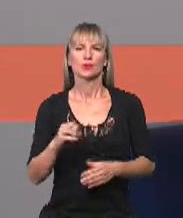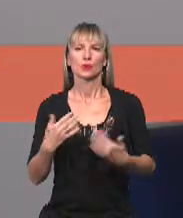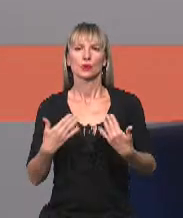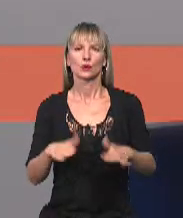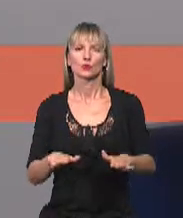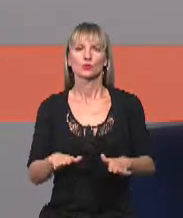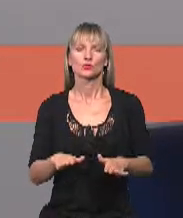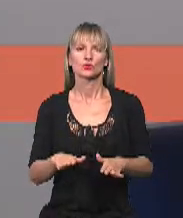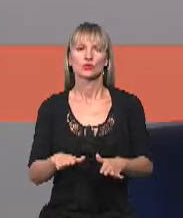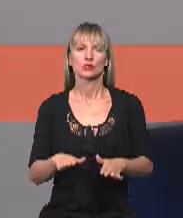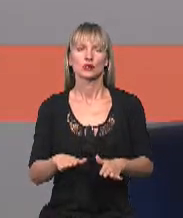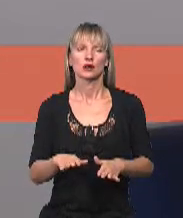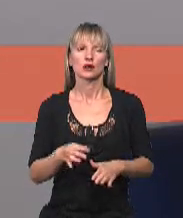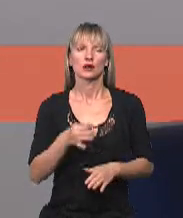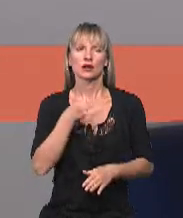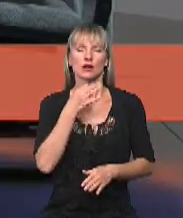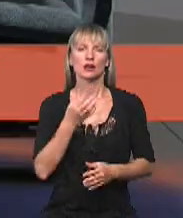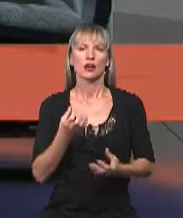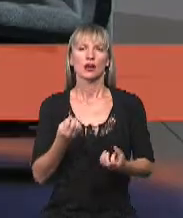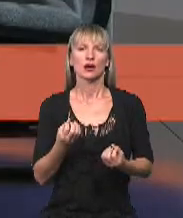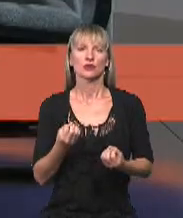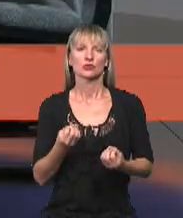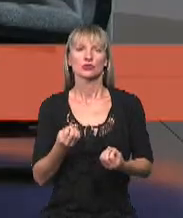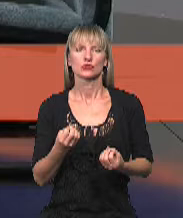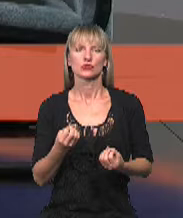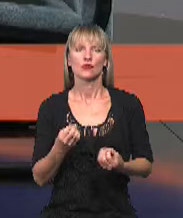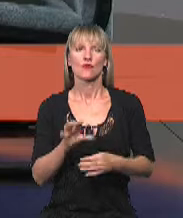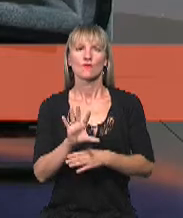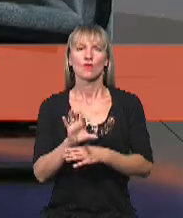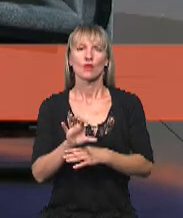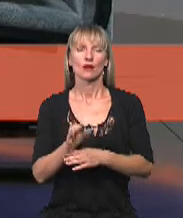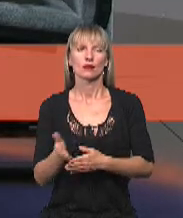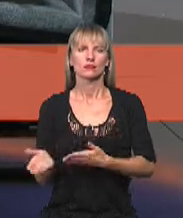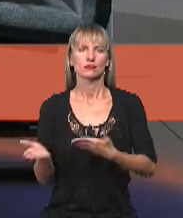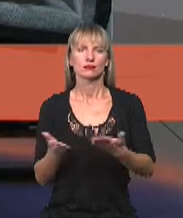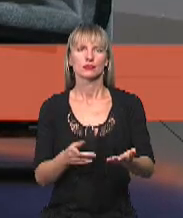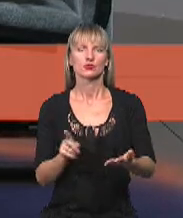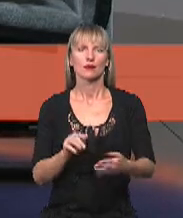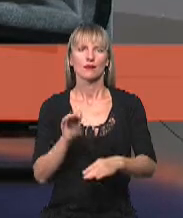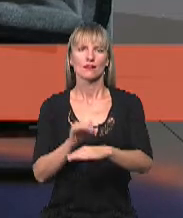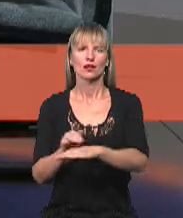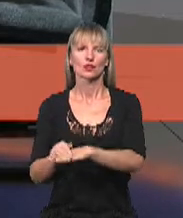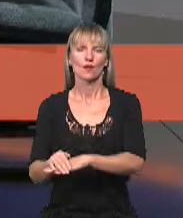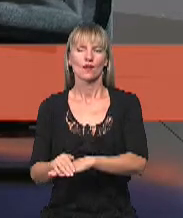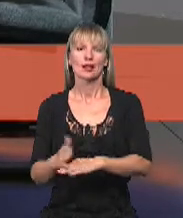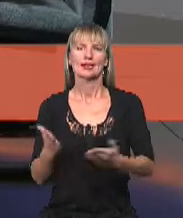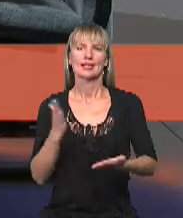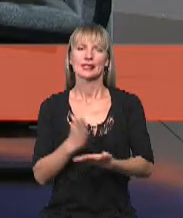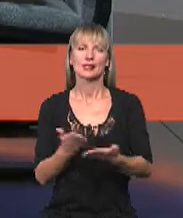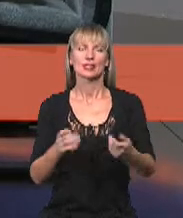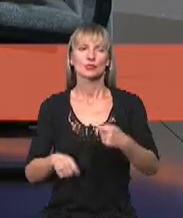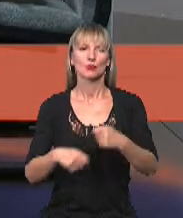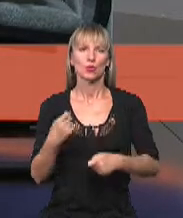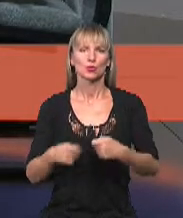фотографа Руху Чесно, бо він не акредитований ще якихось фотографів для того, щоб фіксувати, чи є якісь порушення, там,